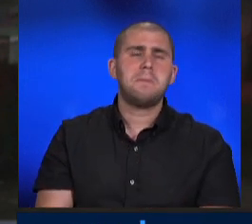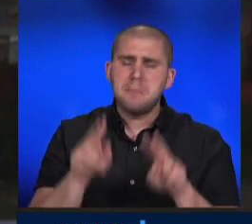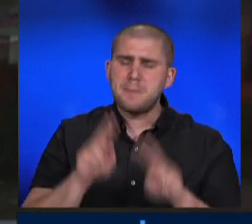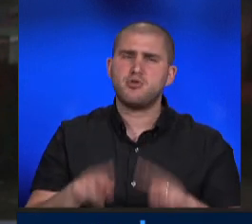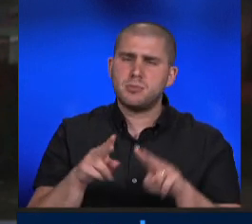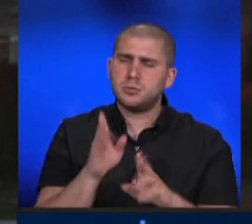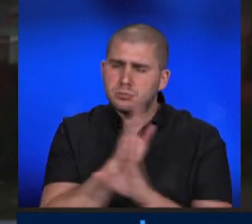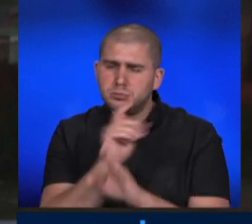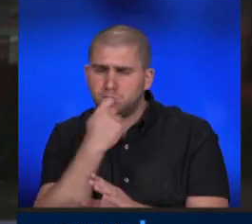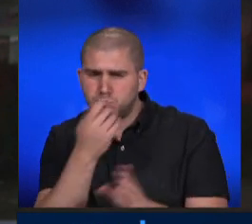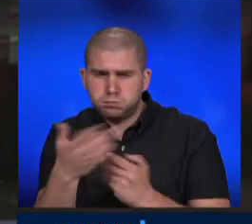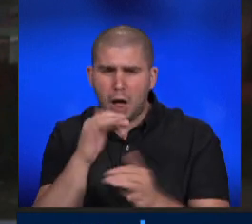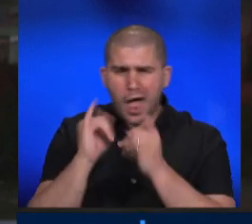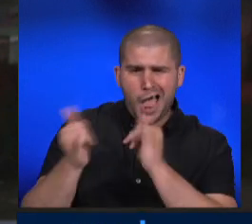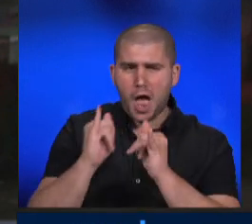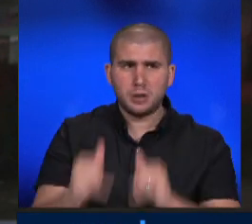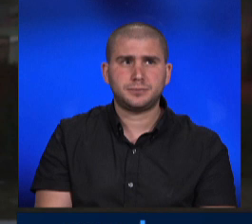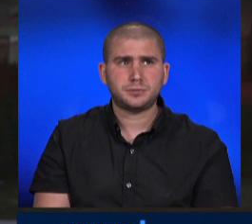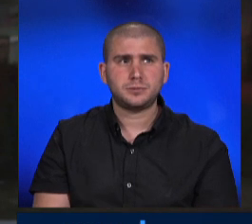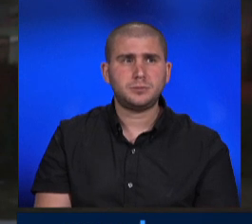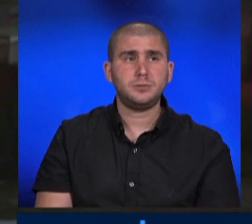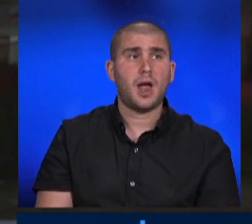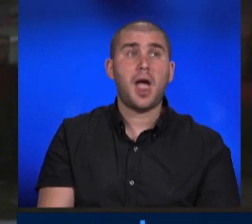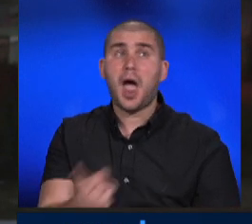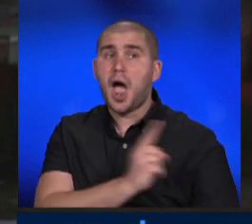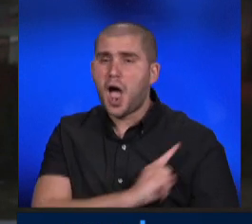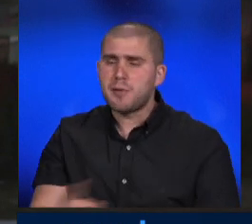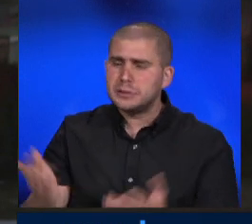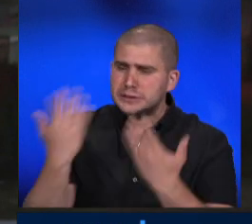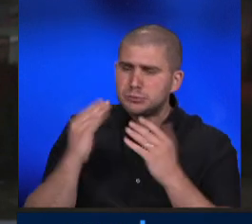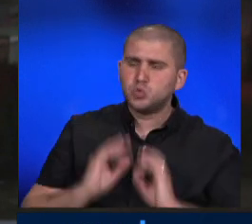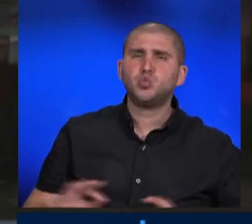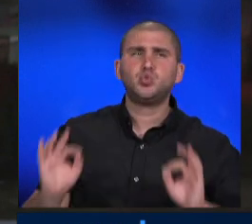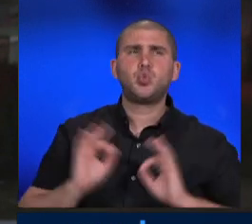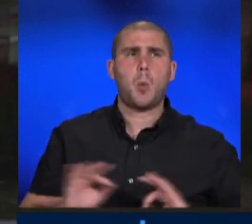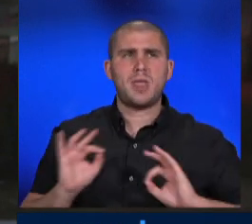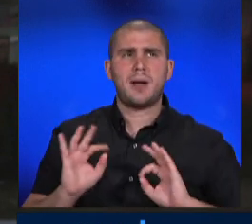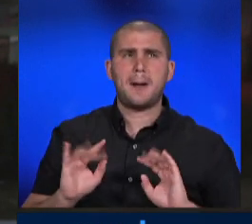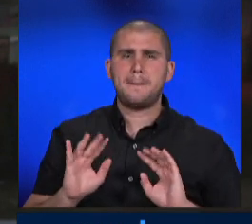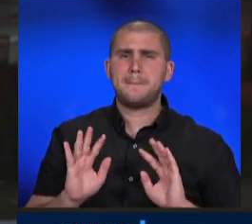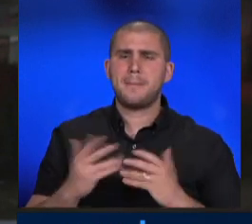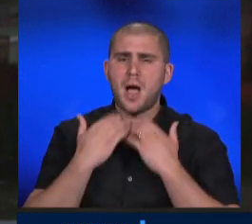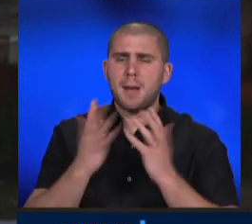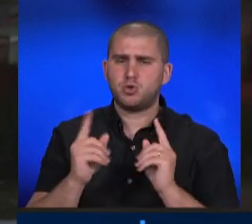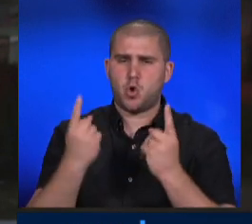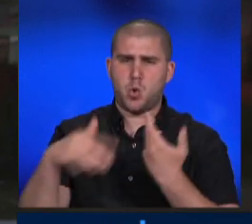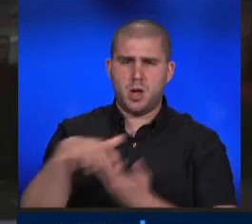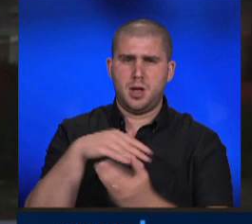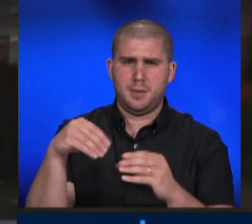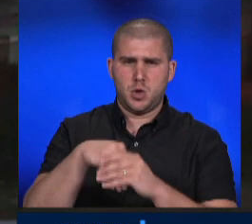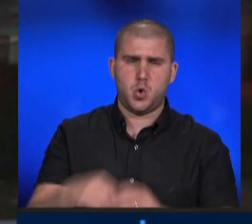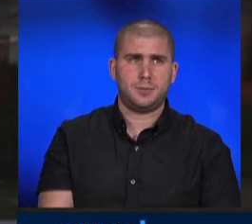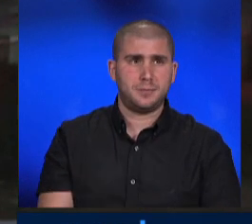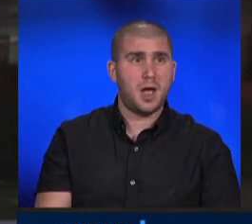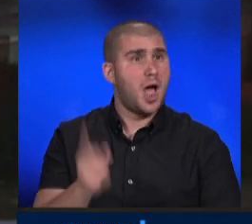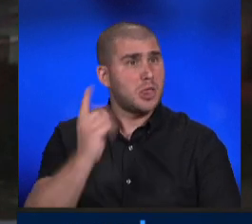מחתרתיים, והם אף פעם לא סיפרו שום דבר רע מה שקורה ביניהם. את לא הכרת איזה